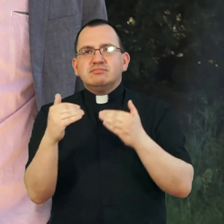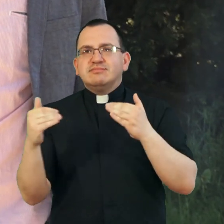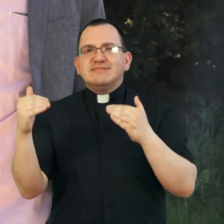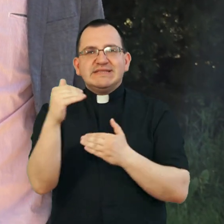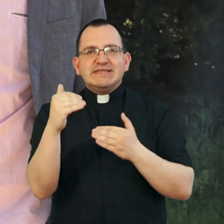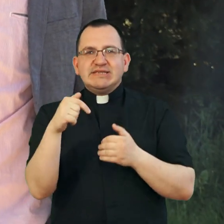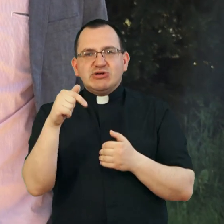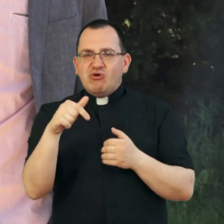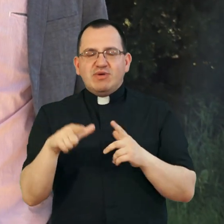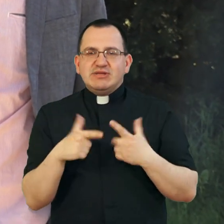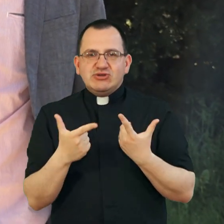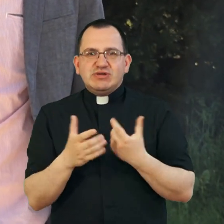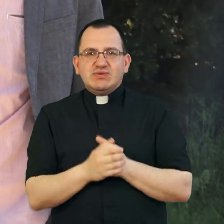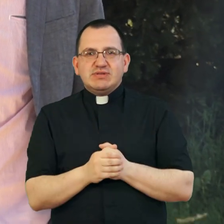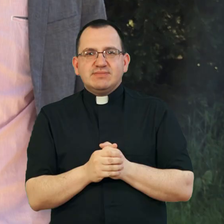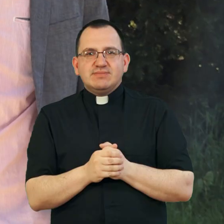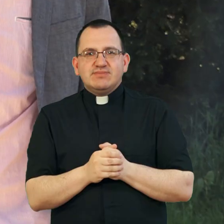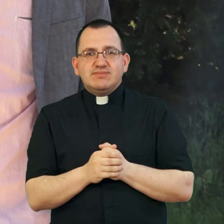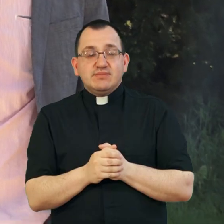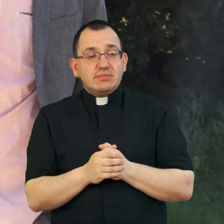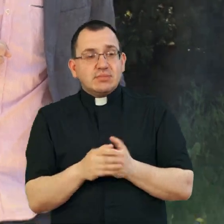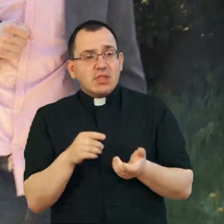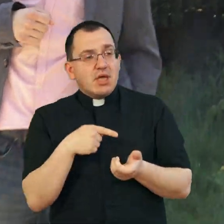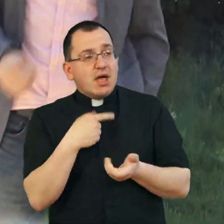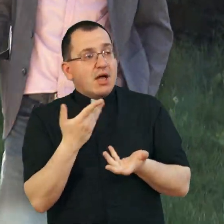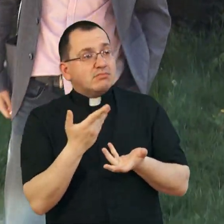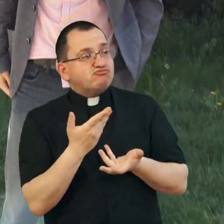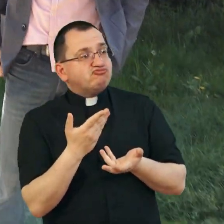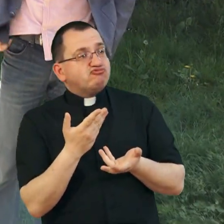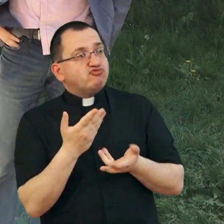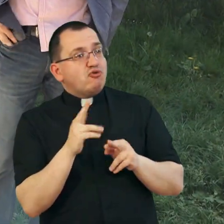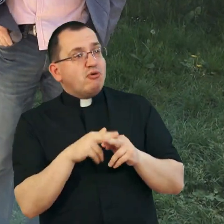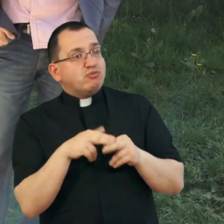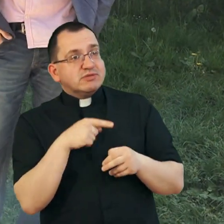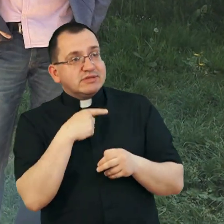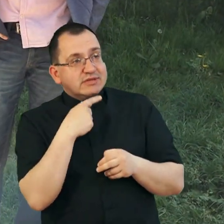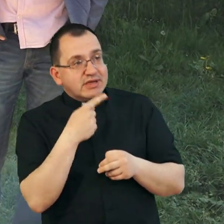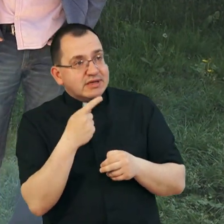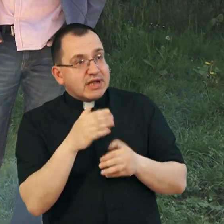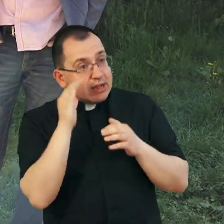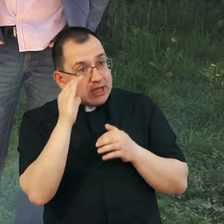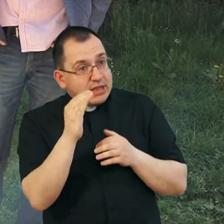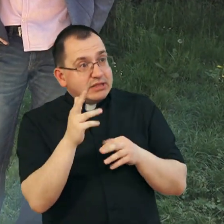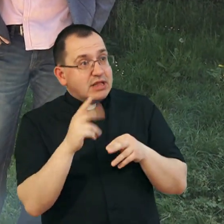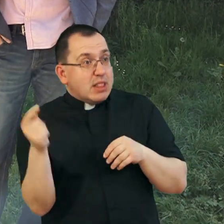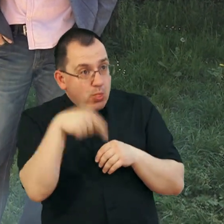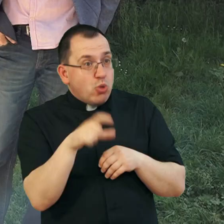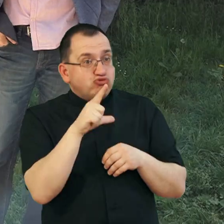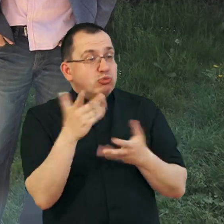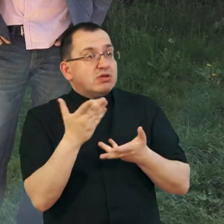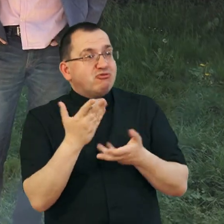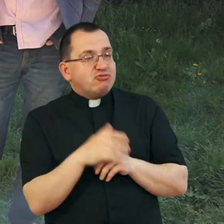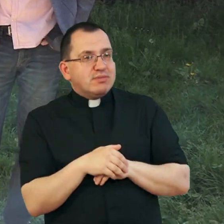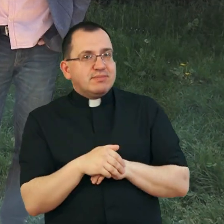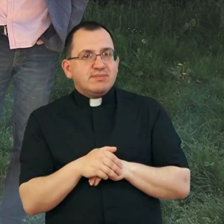tome. Evo, sad, to je ta točka sada. A biste li rekli našim gledateljima, evo, možda zašto je važno da budu tamo, da budu na tom